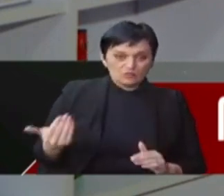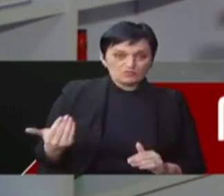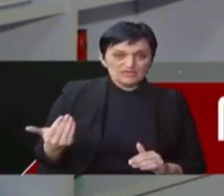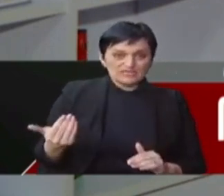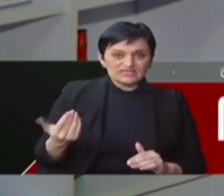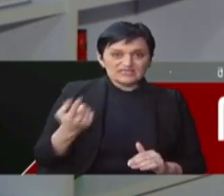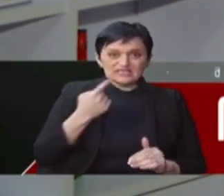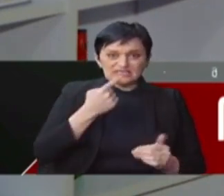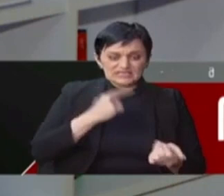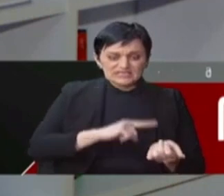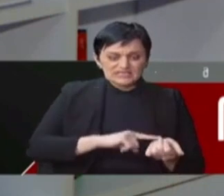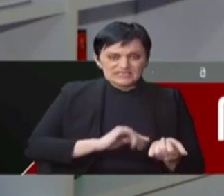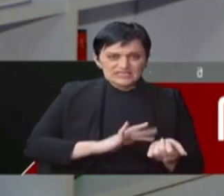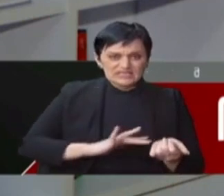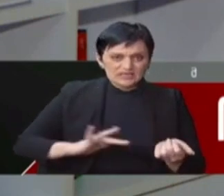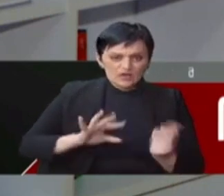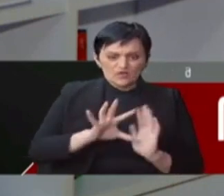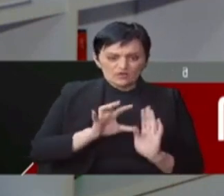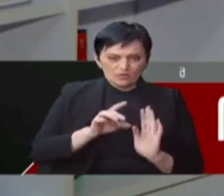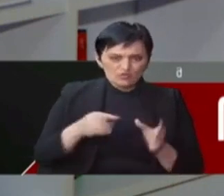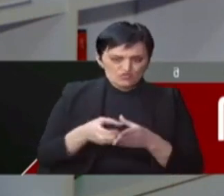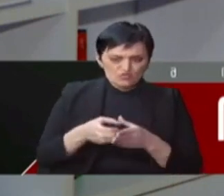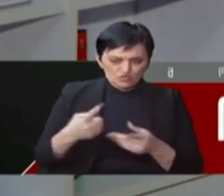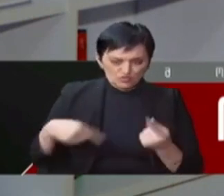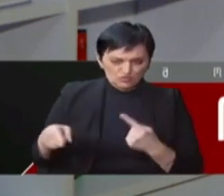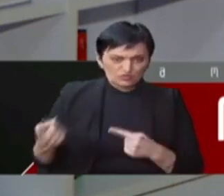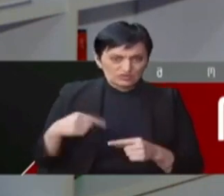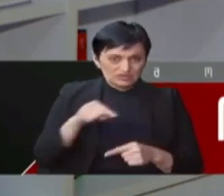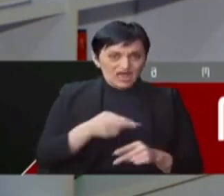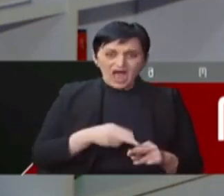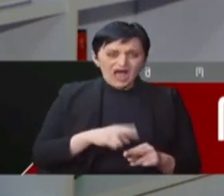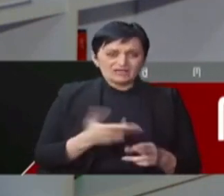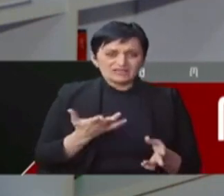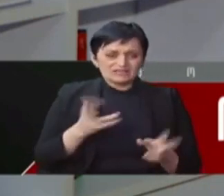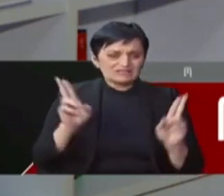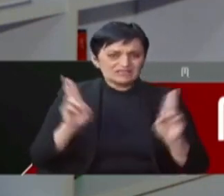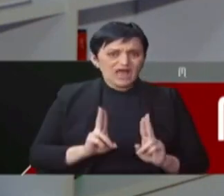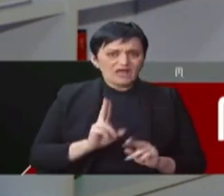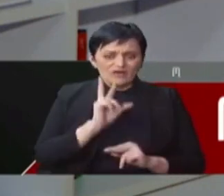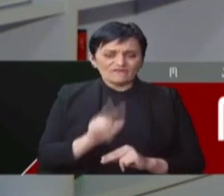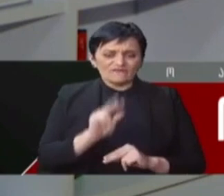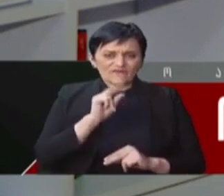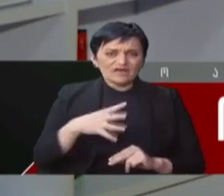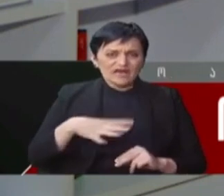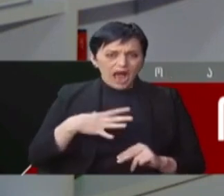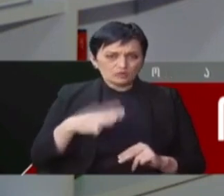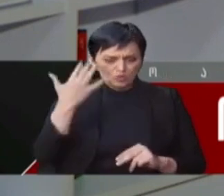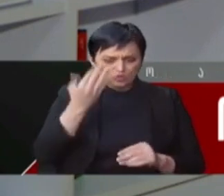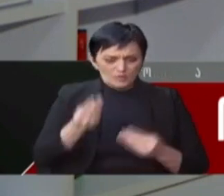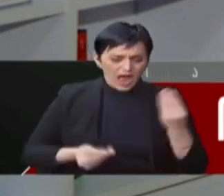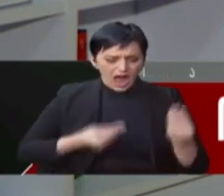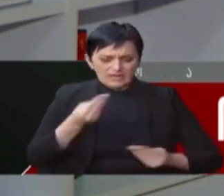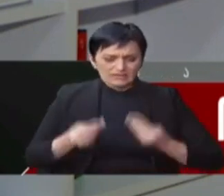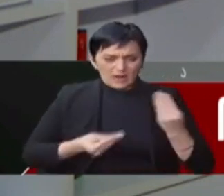რაღაცა სისხლის მსმელი გუნდი დაბრუნდება. ეს არის ნუ ის სტანდარტული ნარატივი, რასაც ქართული ოცნება. მადლობა ბატონო. ათამაშებს და მე უბრალოდ